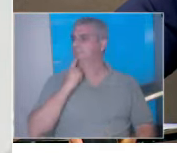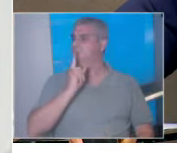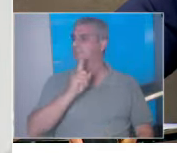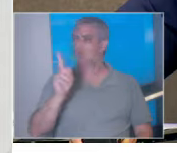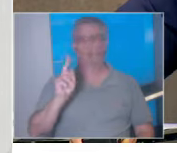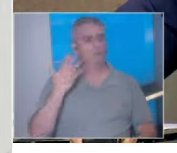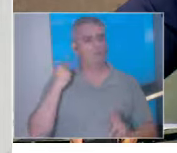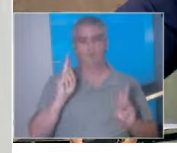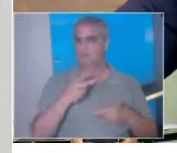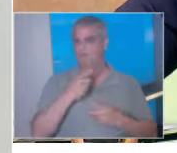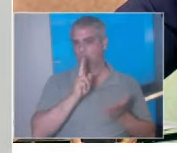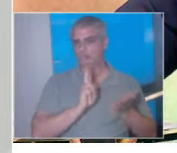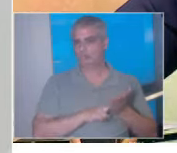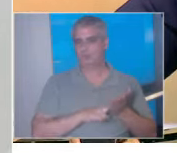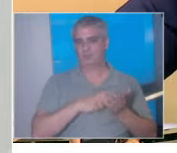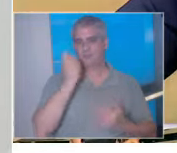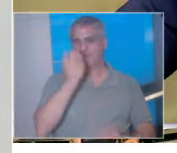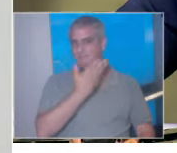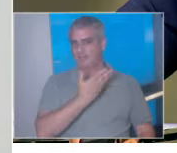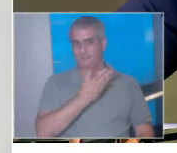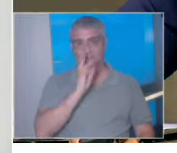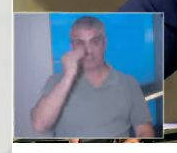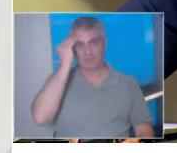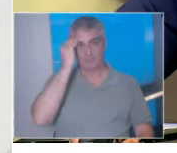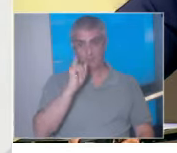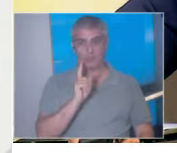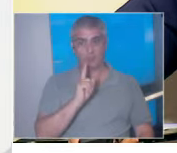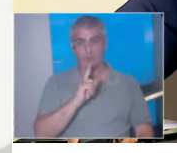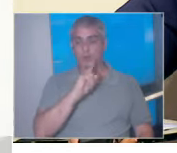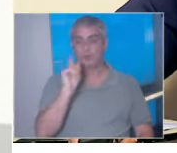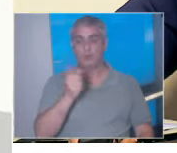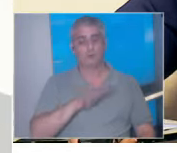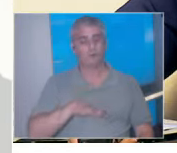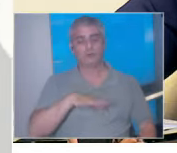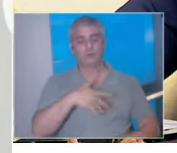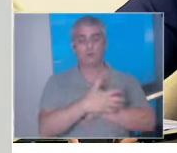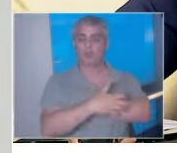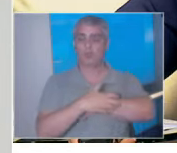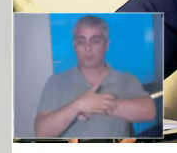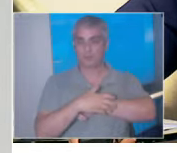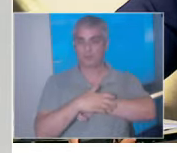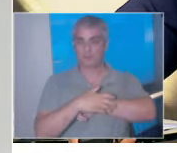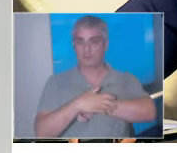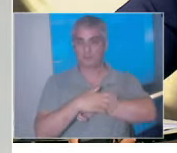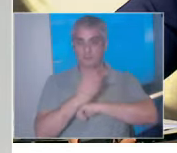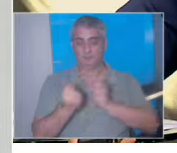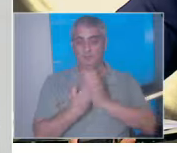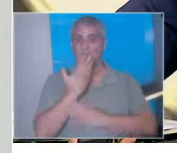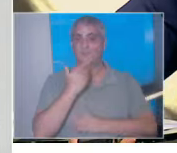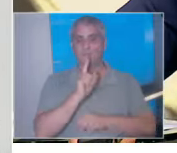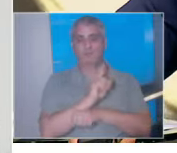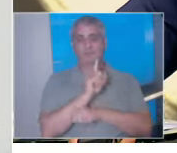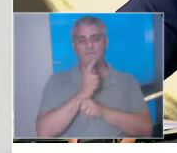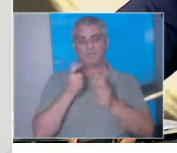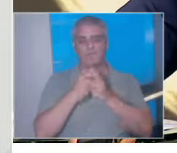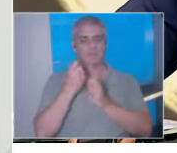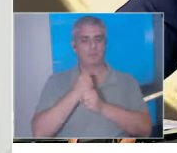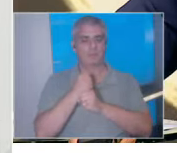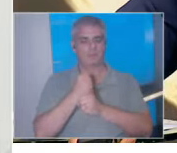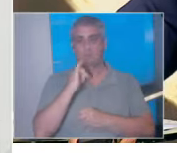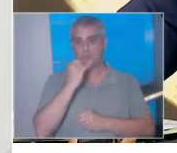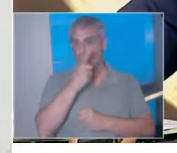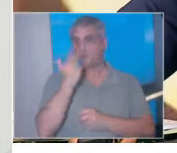הוא לא היה יכול, וזה הוא צודק, דוד לוי. צריך לזכור, כל שכונות העוני בעצם קמו בישראל באמת בתקופת מפלגת העבודה.